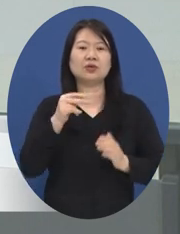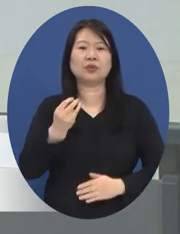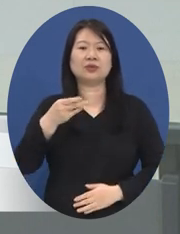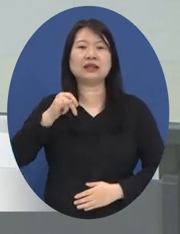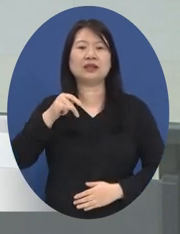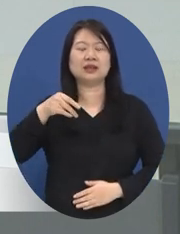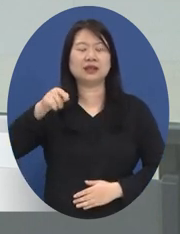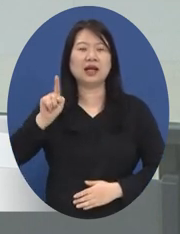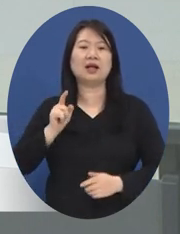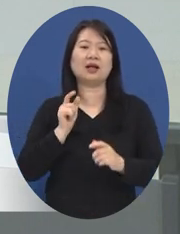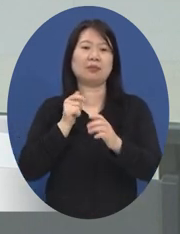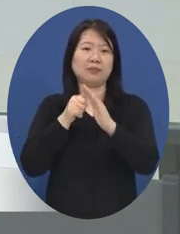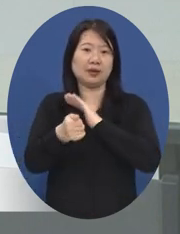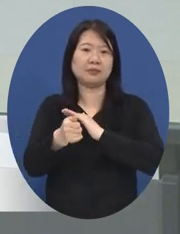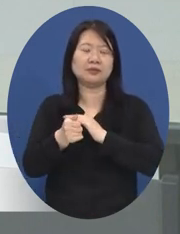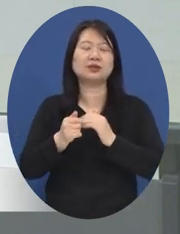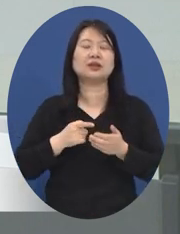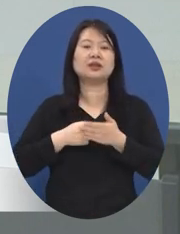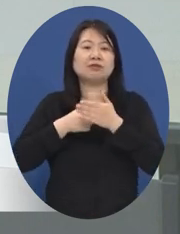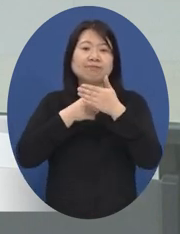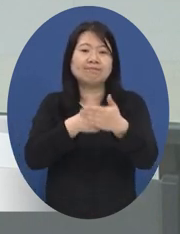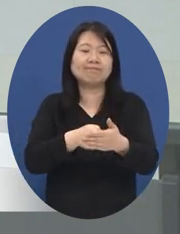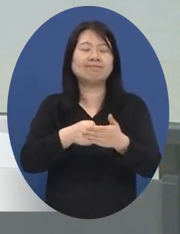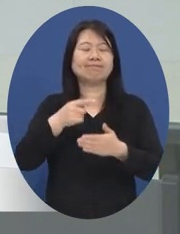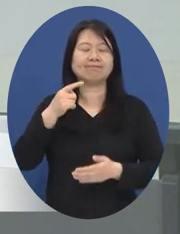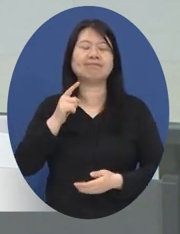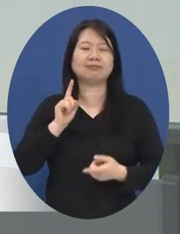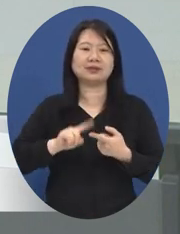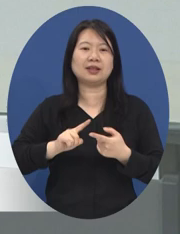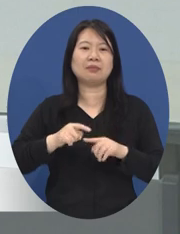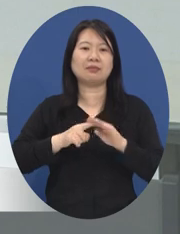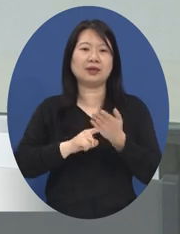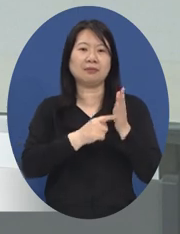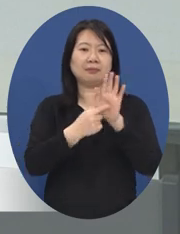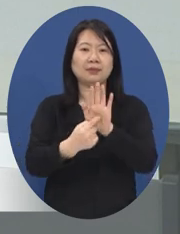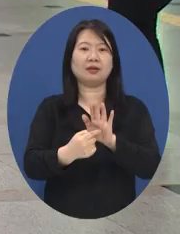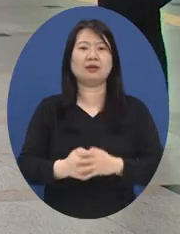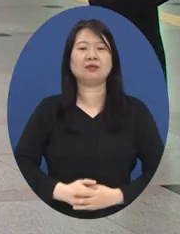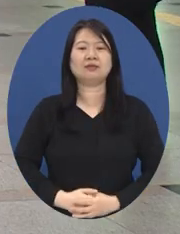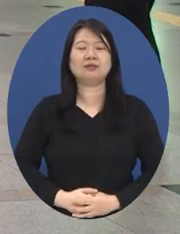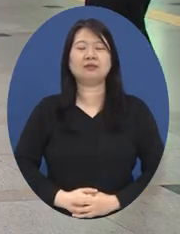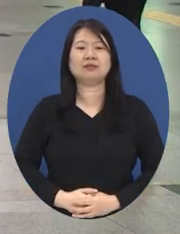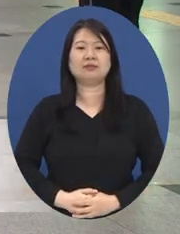찾았는데요. 지속적인 추진 의사도 밝혔습니다. 최지영 기자입니다.